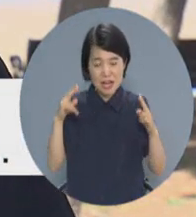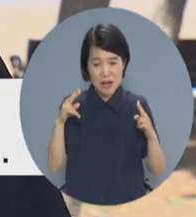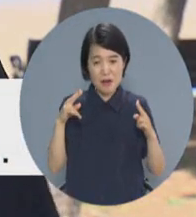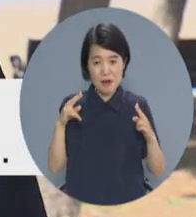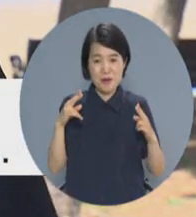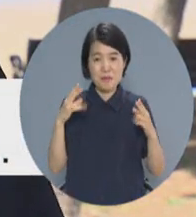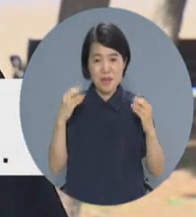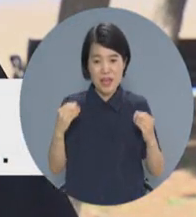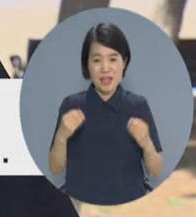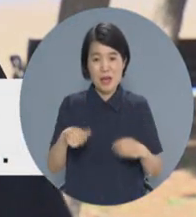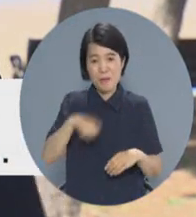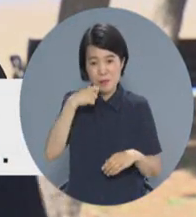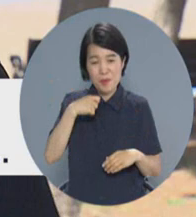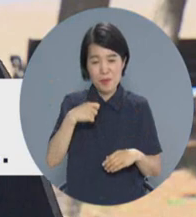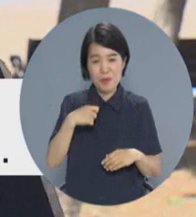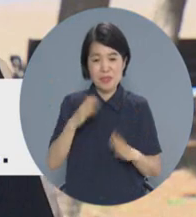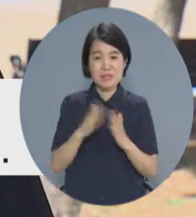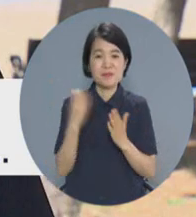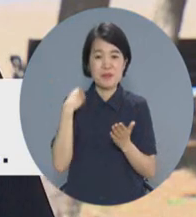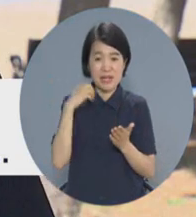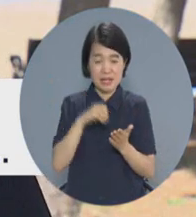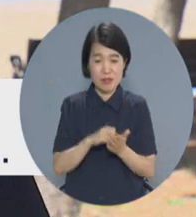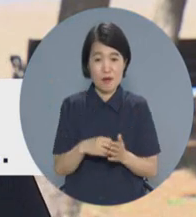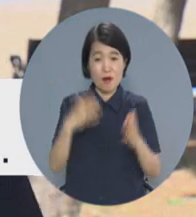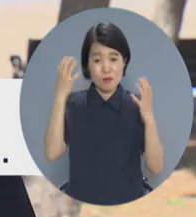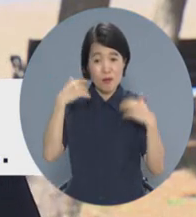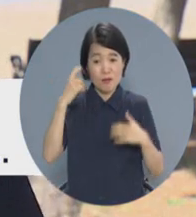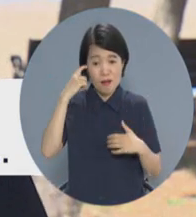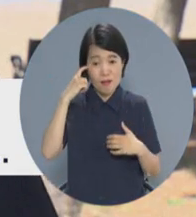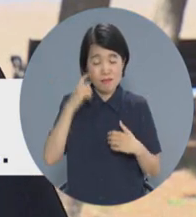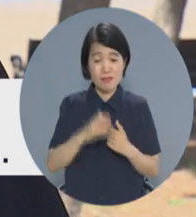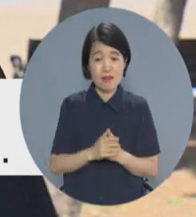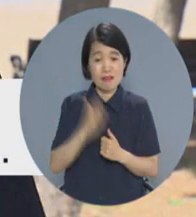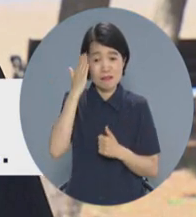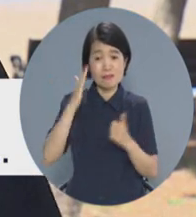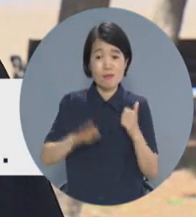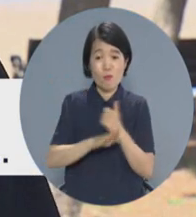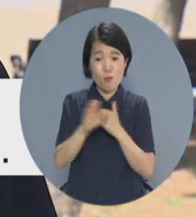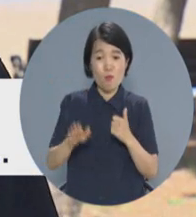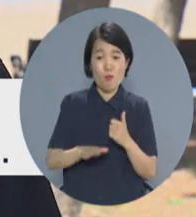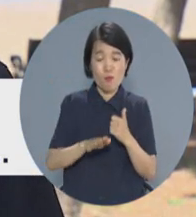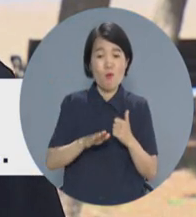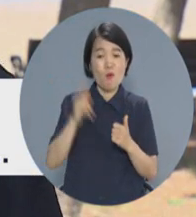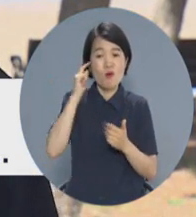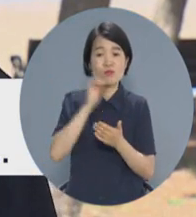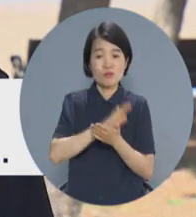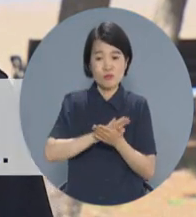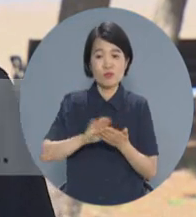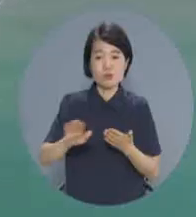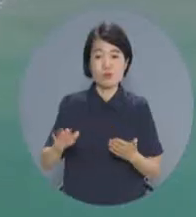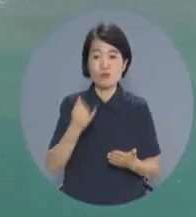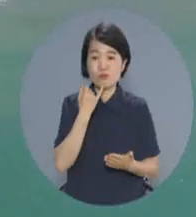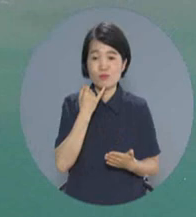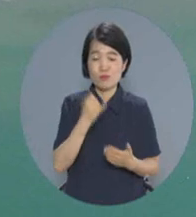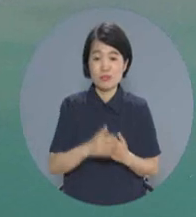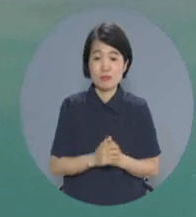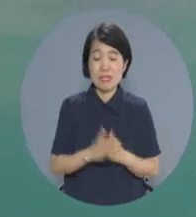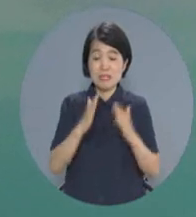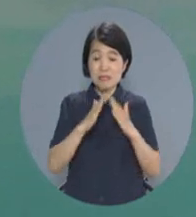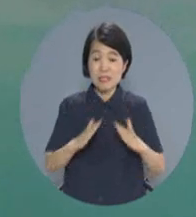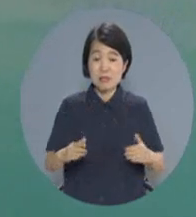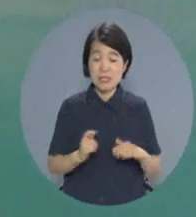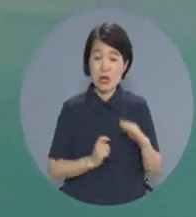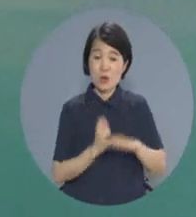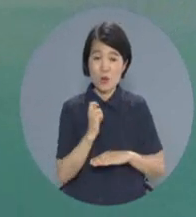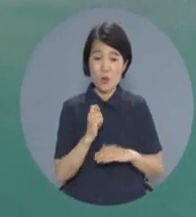나서 이제 밥 먹고 이제 들어가려고. 이제 더울 줄 알았는데 그래도 여기 그늘이 좀 져가지고 좀 시원한 편이어서. 전남에서는